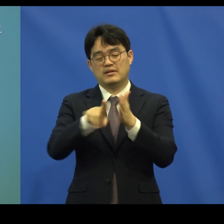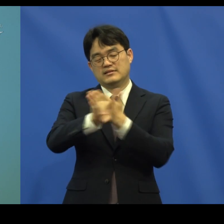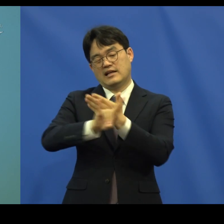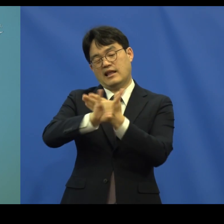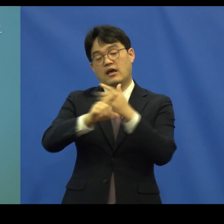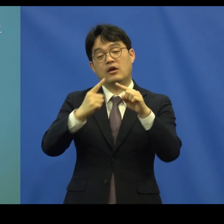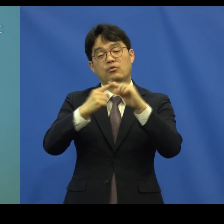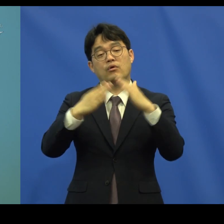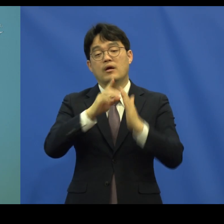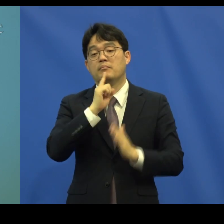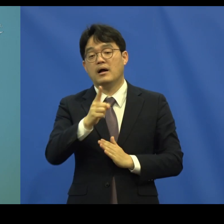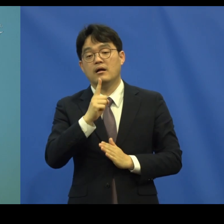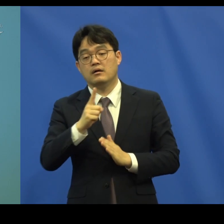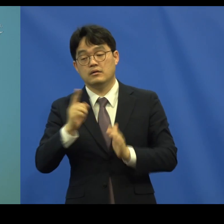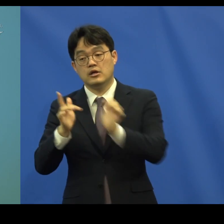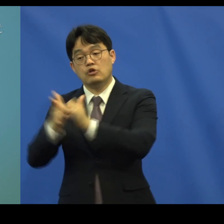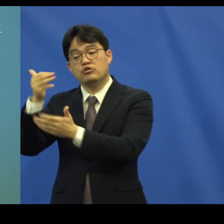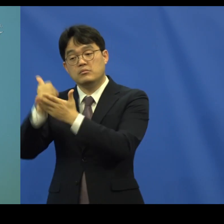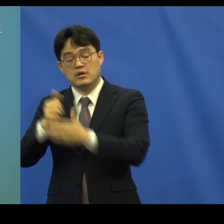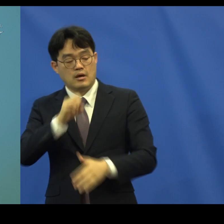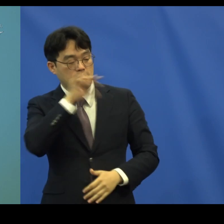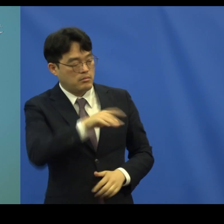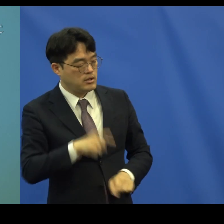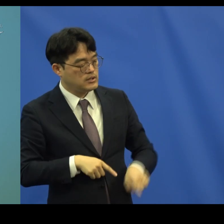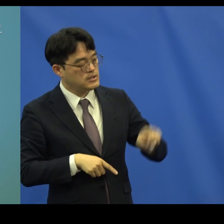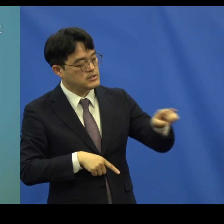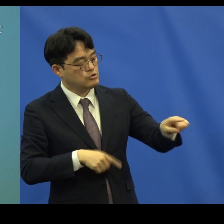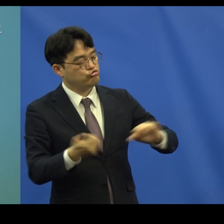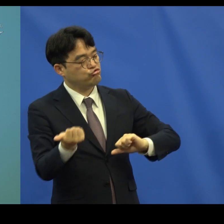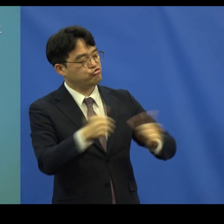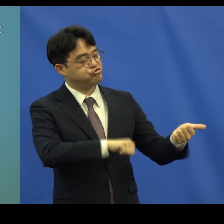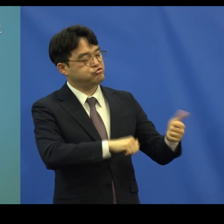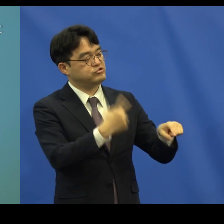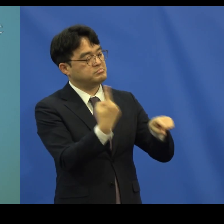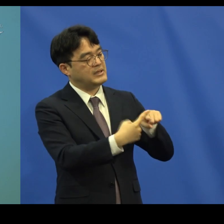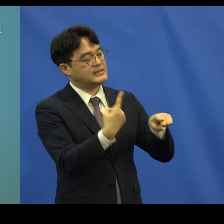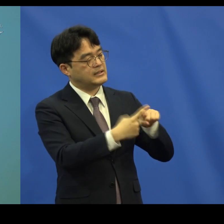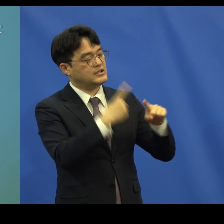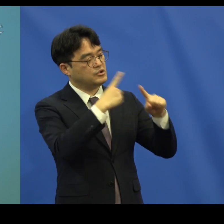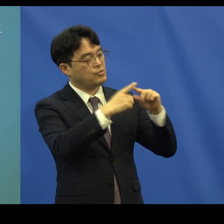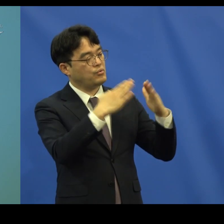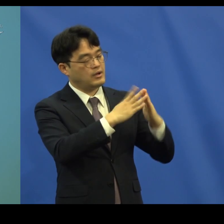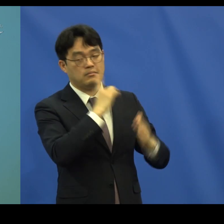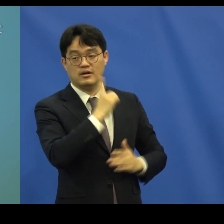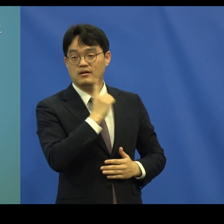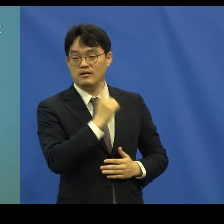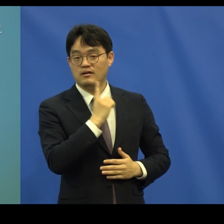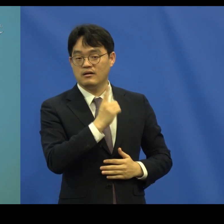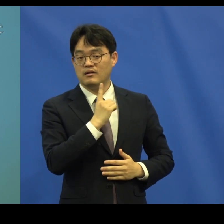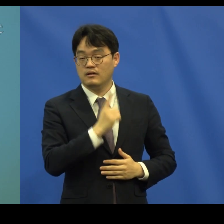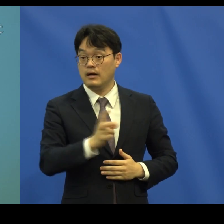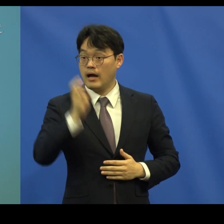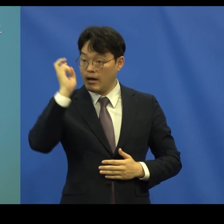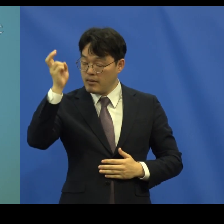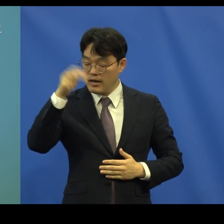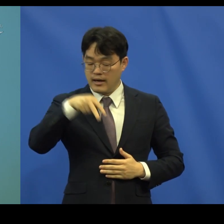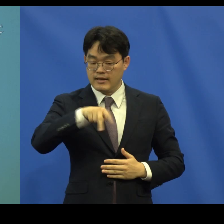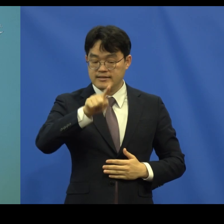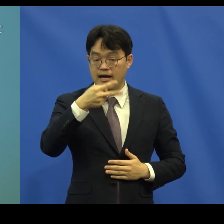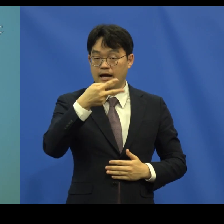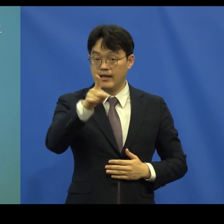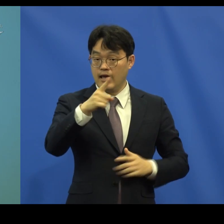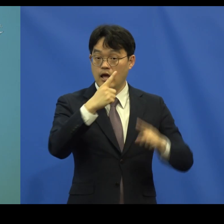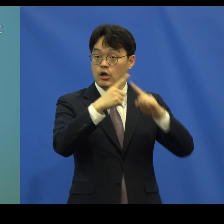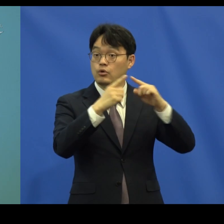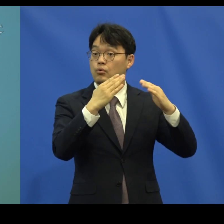역사를 보면 이 4대 교회는 아마 수명이 굉장히 짧은 교회였습니다. 40년 정도에서 쇠퇴하고 역사